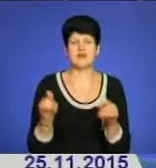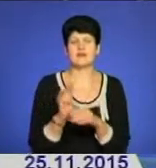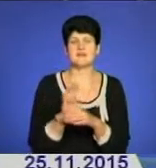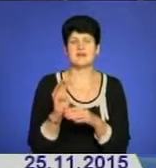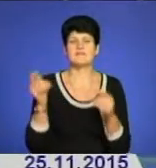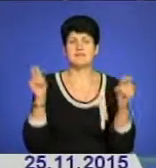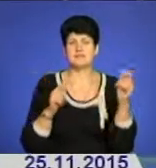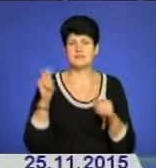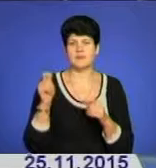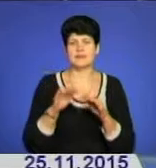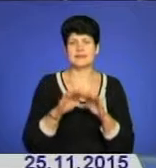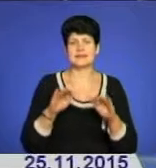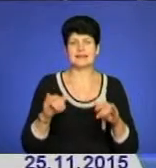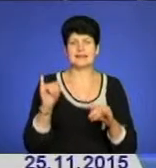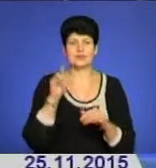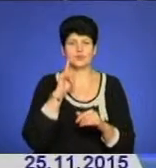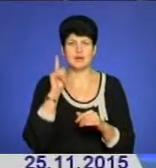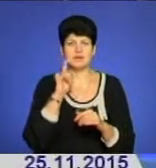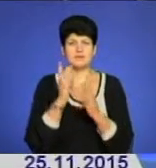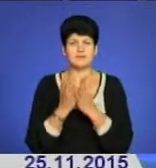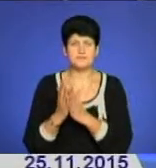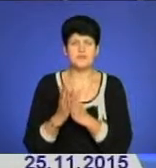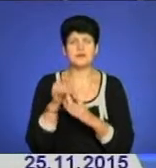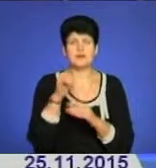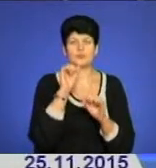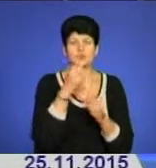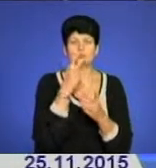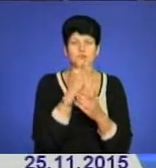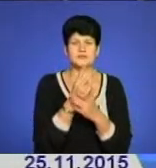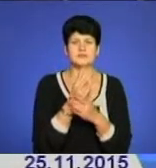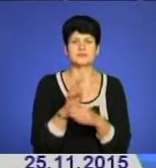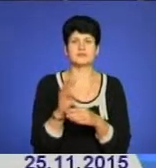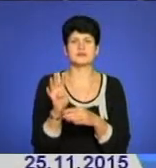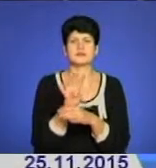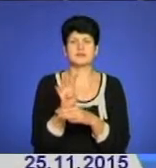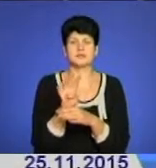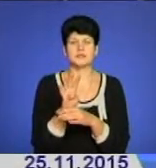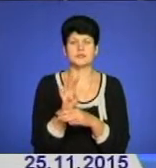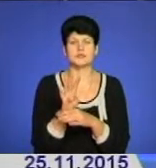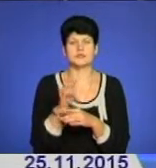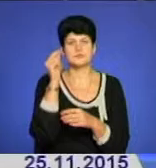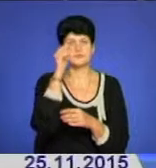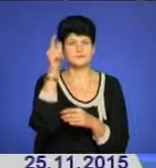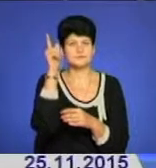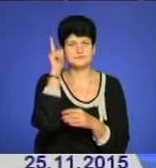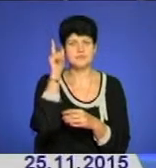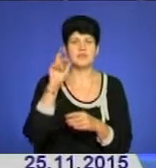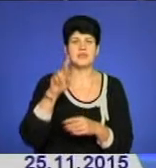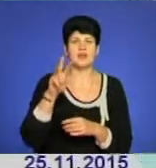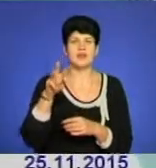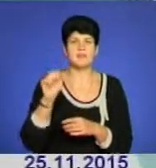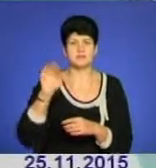бібліотеці для дітей і юнацтва. Поціновувачі документалістики зможуть подивитися стрічку чеського режисера Іржі Стейскала «Яма».